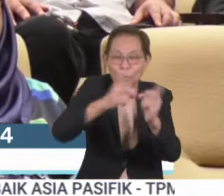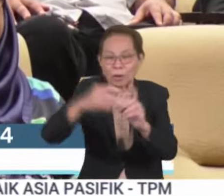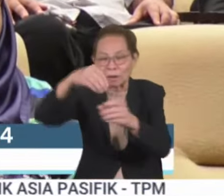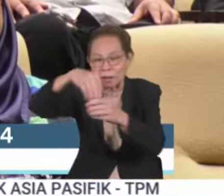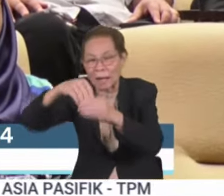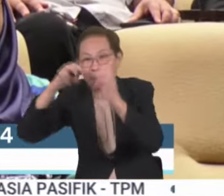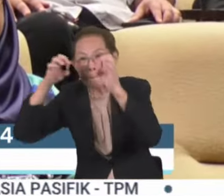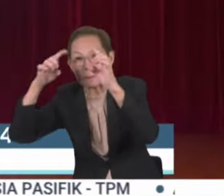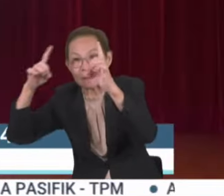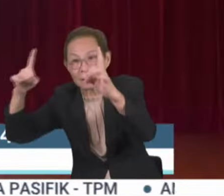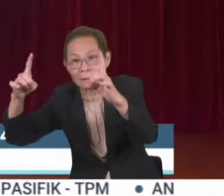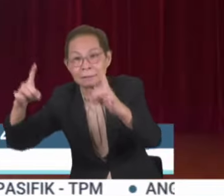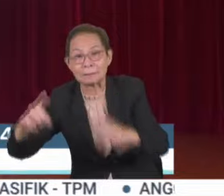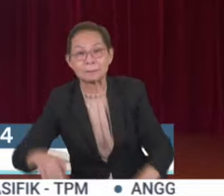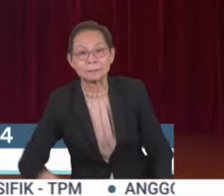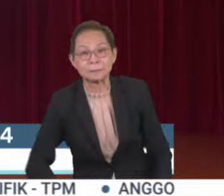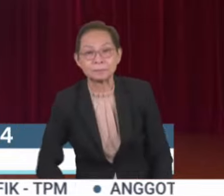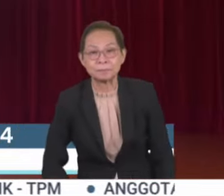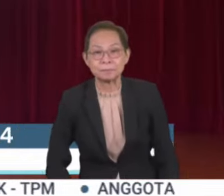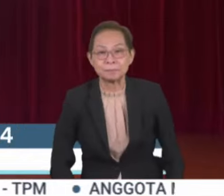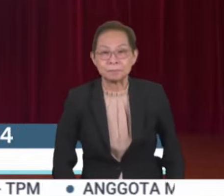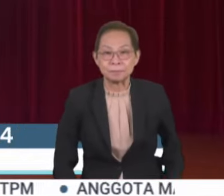pendidikan.